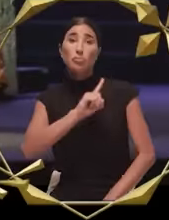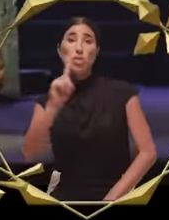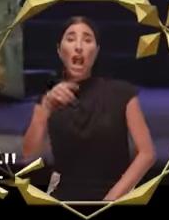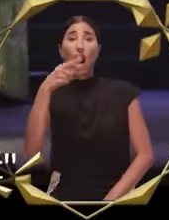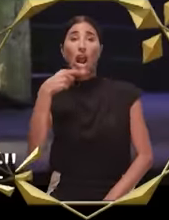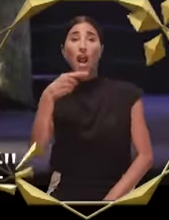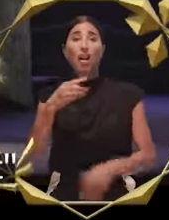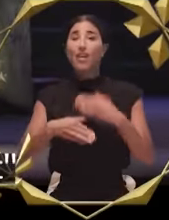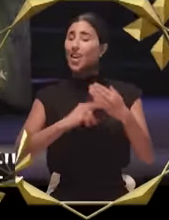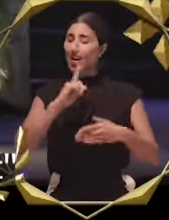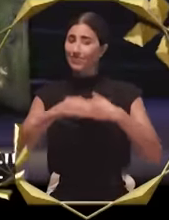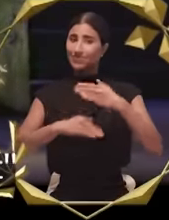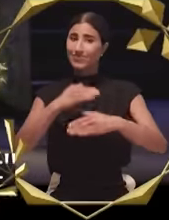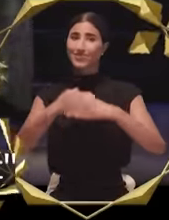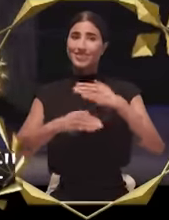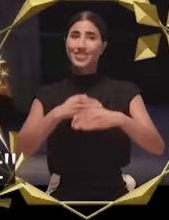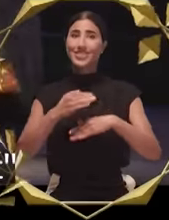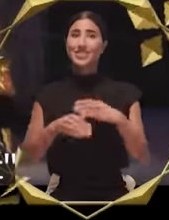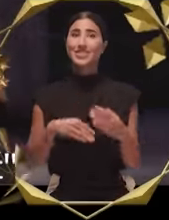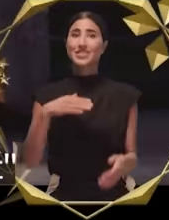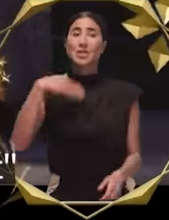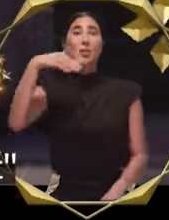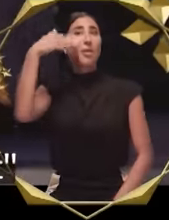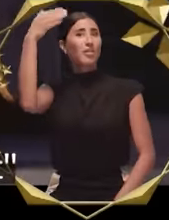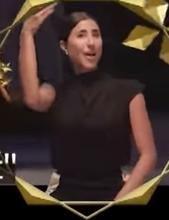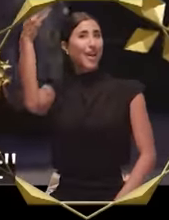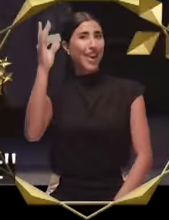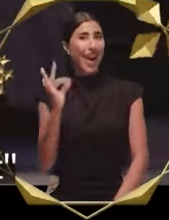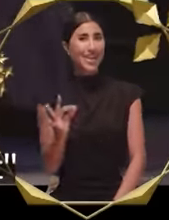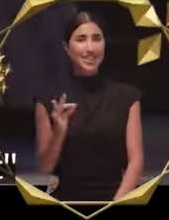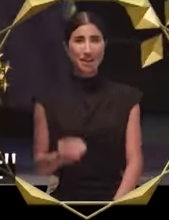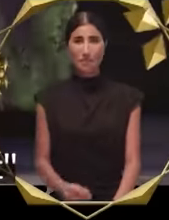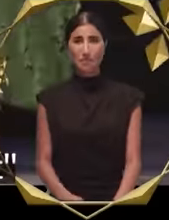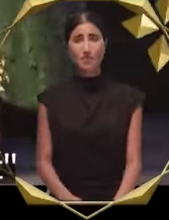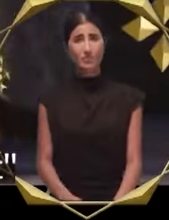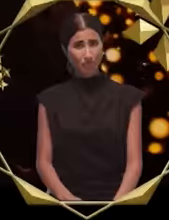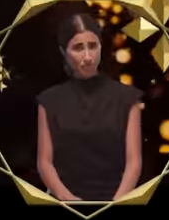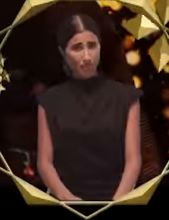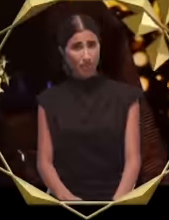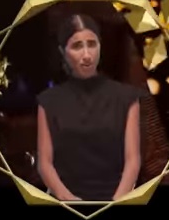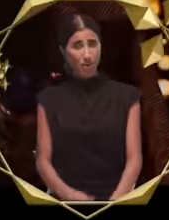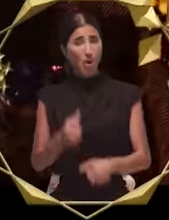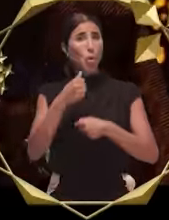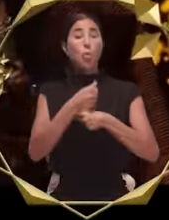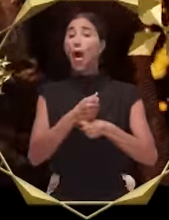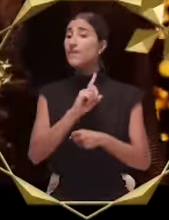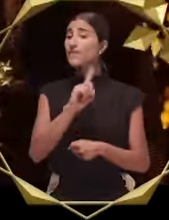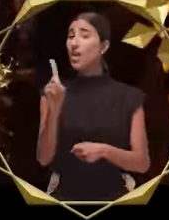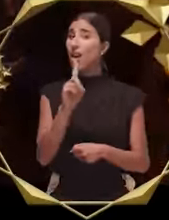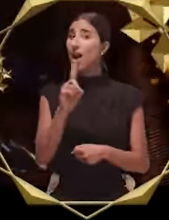مستحيلك تم تأمل خائن اسمه لكن لا